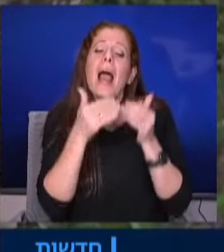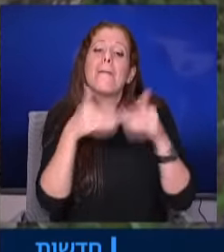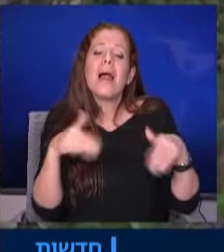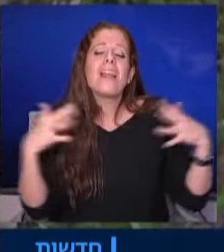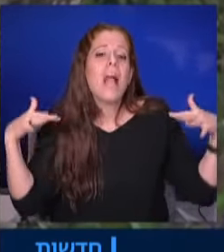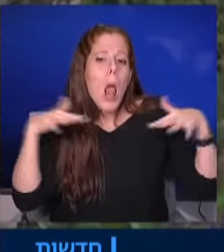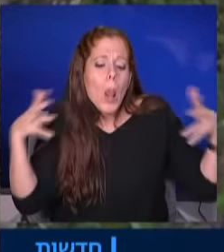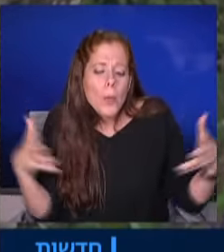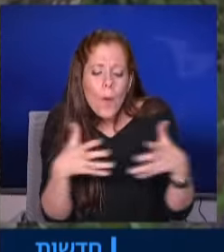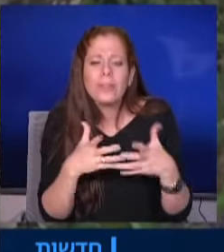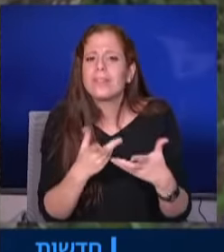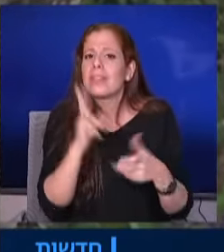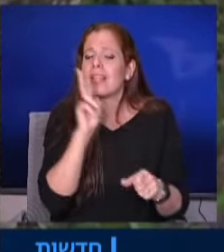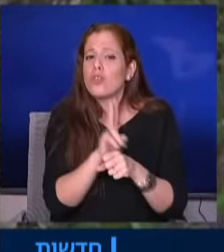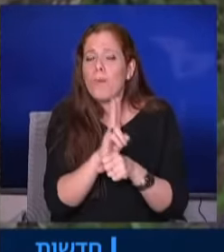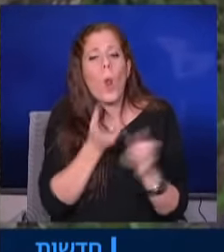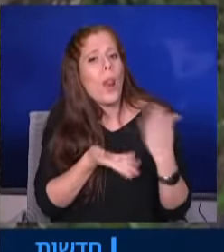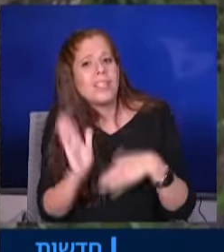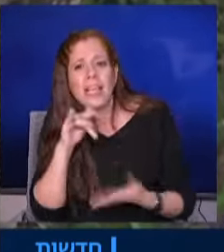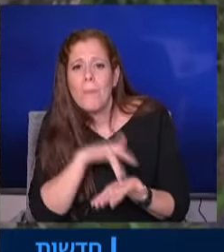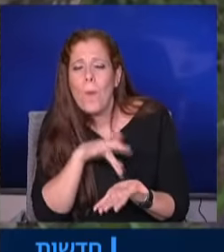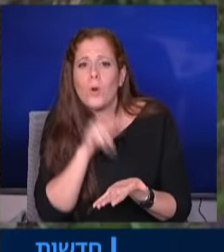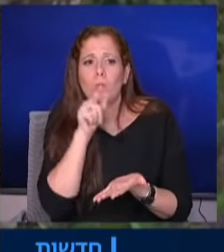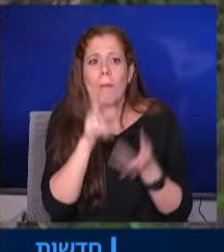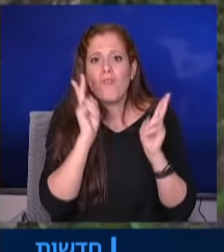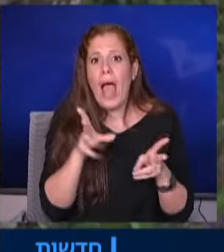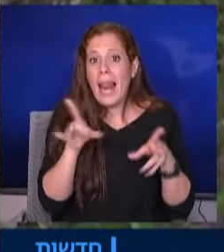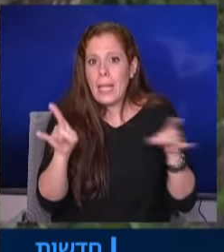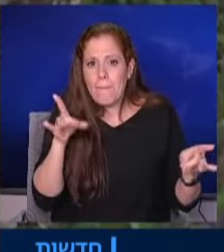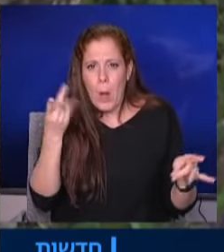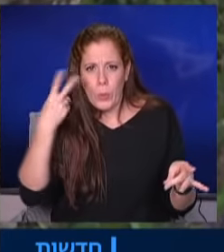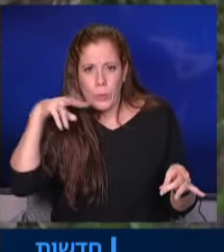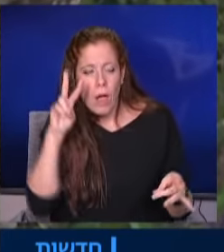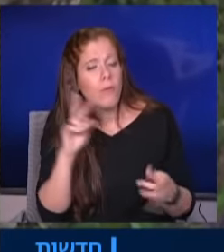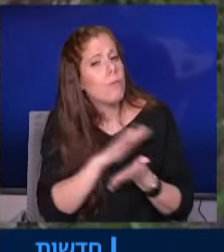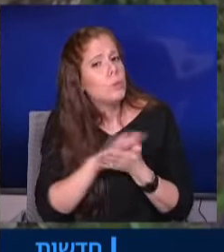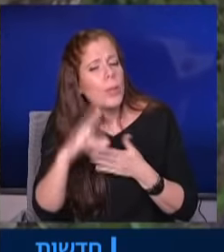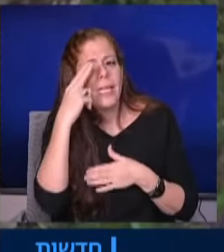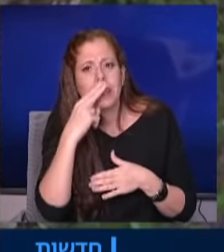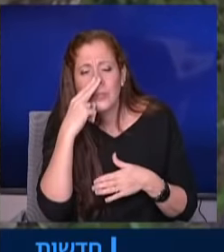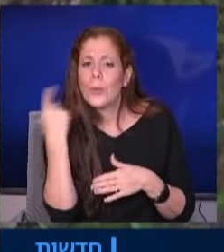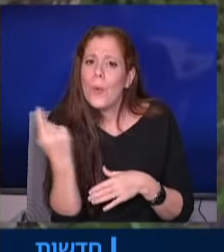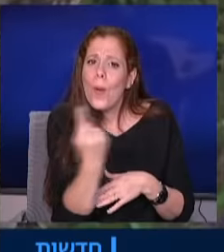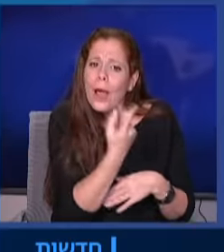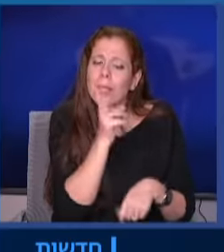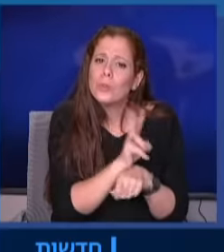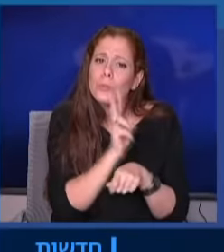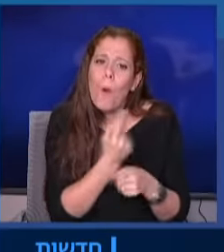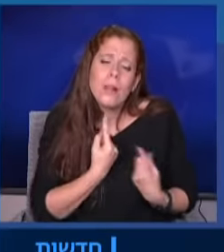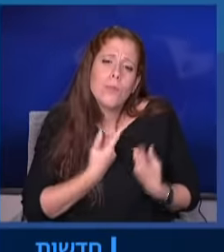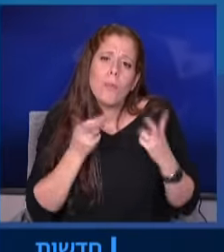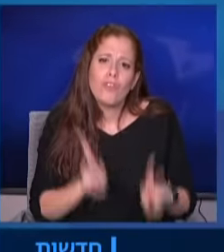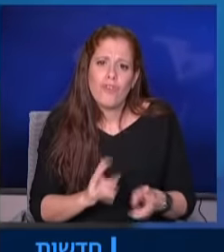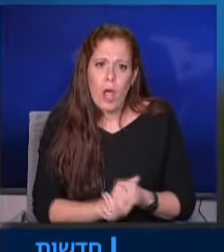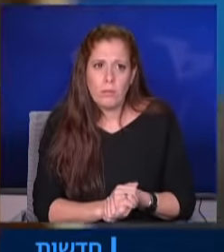אישית והישמרות מיציאה למקומות שבהם אתם יכולים להידבק יותר, ופשוט לנסות כל אחד לשמור על עצמו ככל האפשר. אז